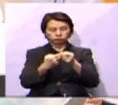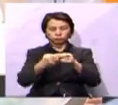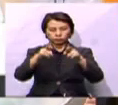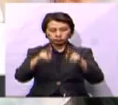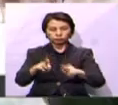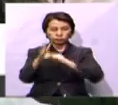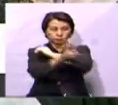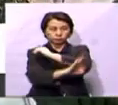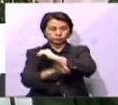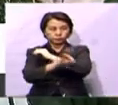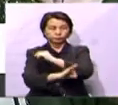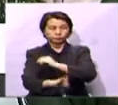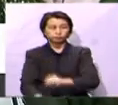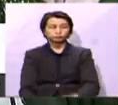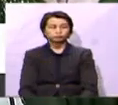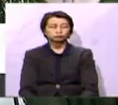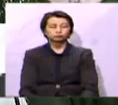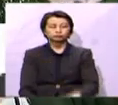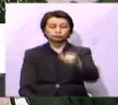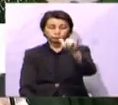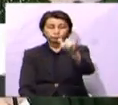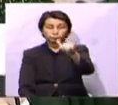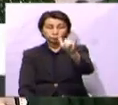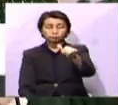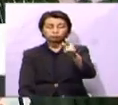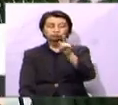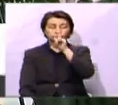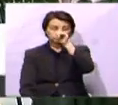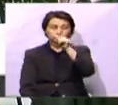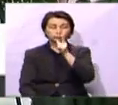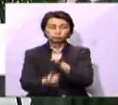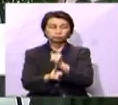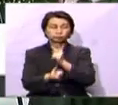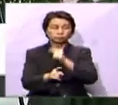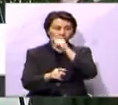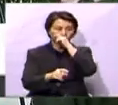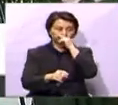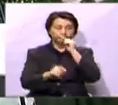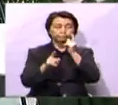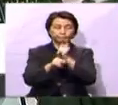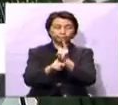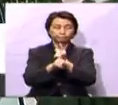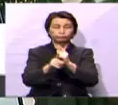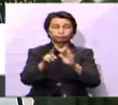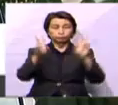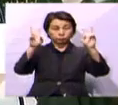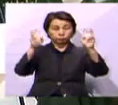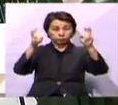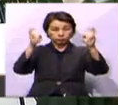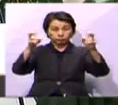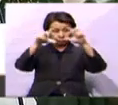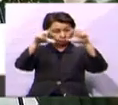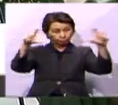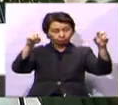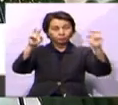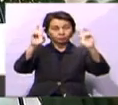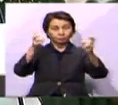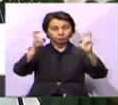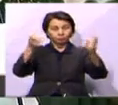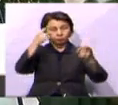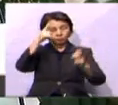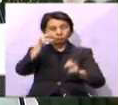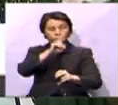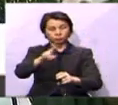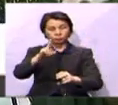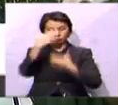Negeri Sembilan. Komen Datuk. Ya, sudah mestinya. Dan kebetulan tema pada tahun ini Majlis Keagamaan di seluruh